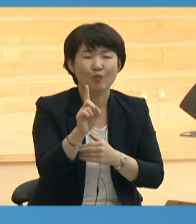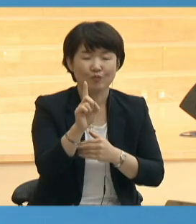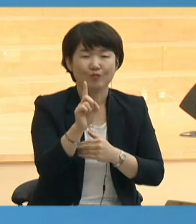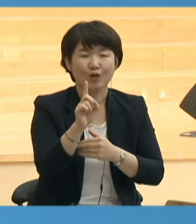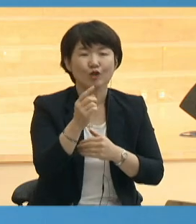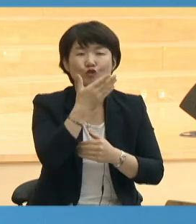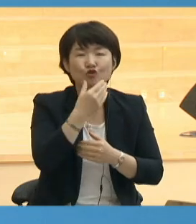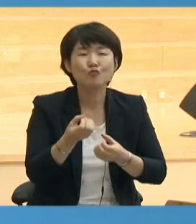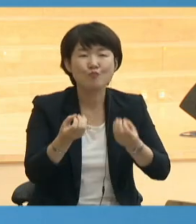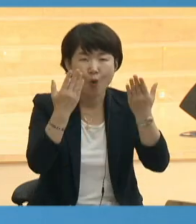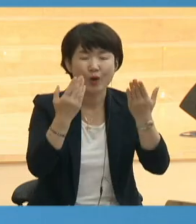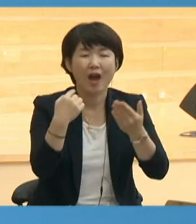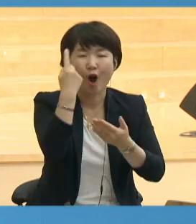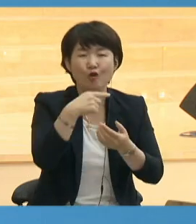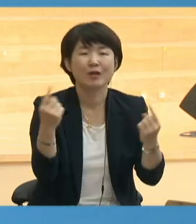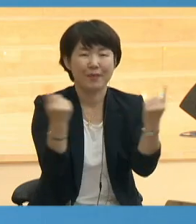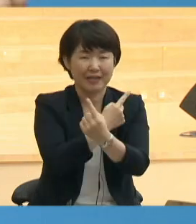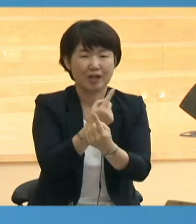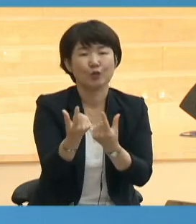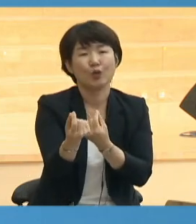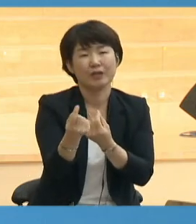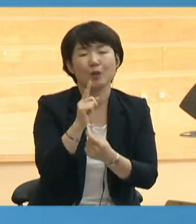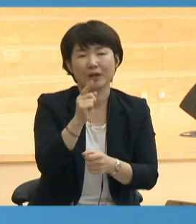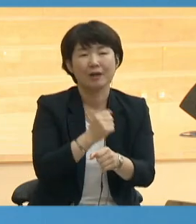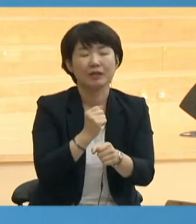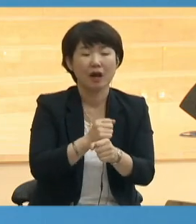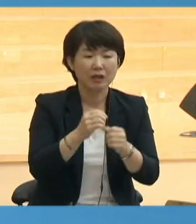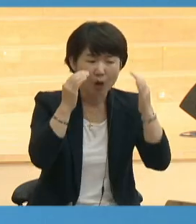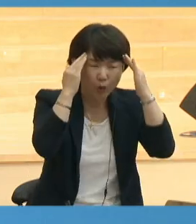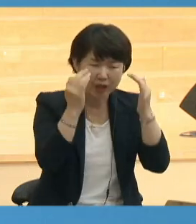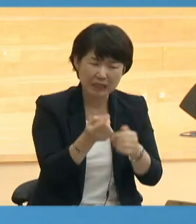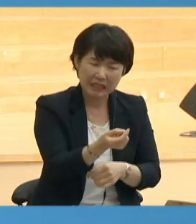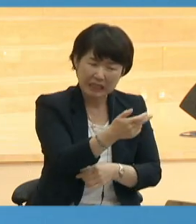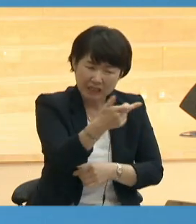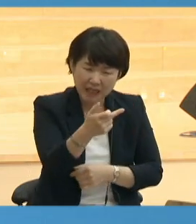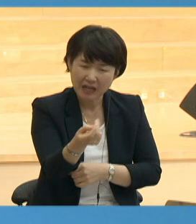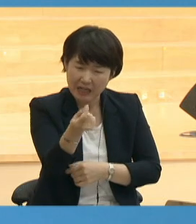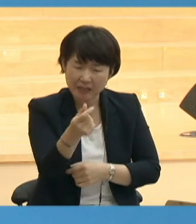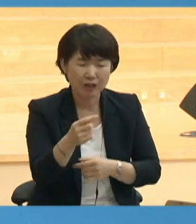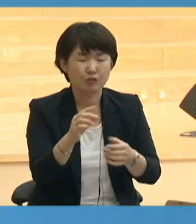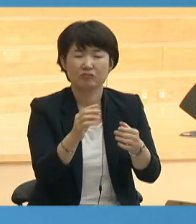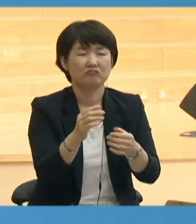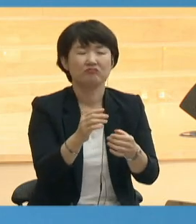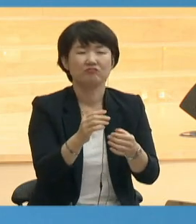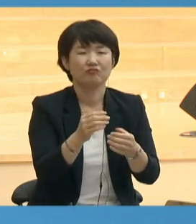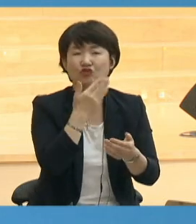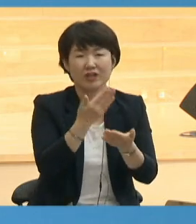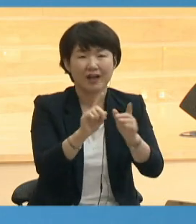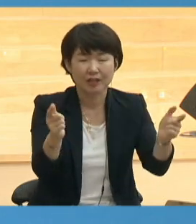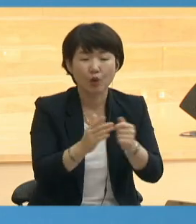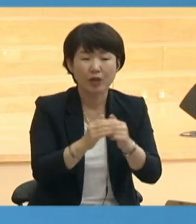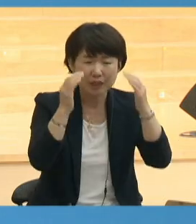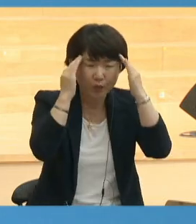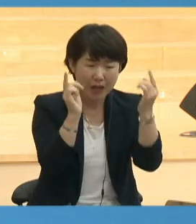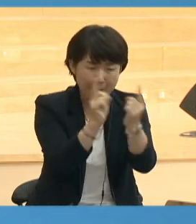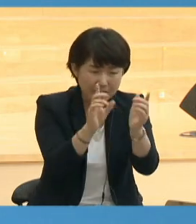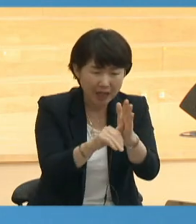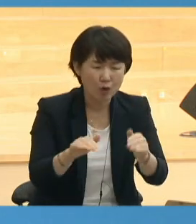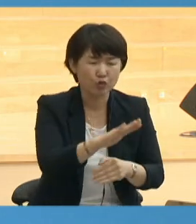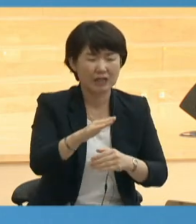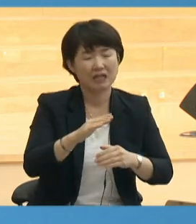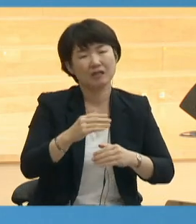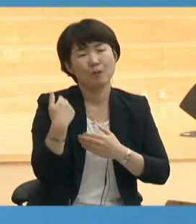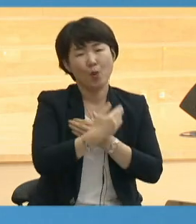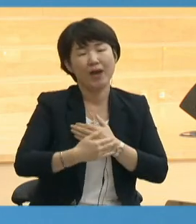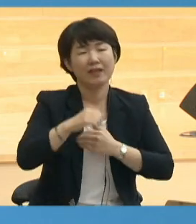말하고 있어요 그래서 권한의 크기가 큰 야 작은 야 그게 중요한 게 아니라 이 권한을 대한 우리의 태도가 중요하다고 뭐